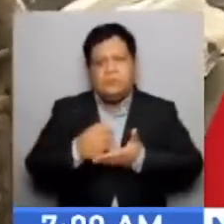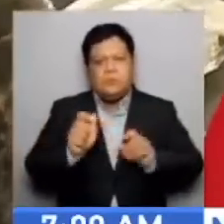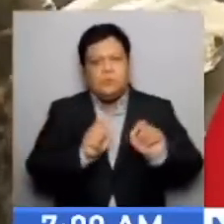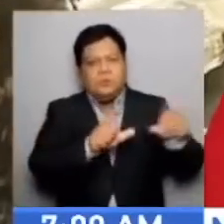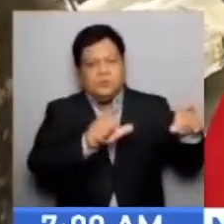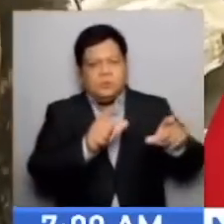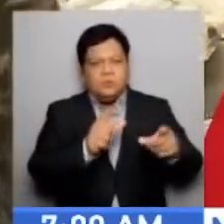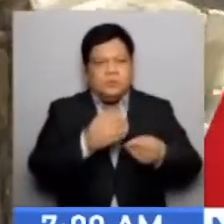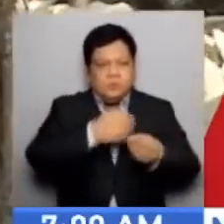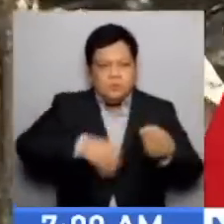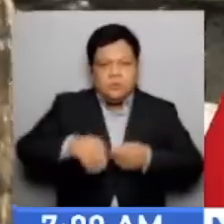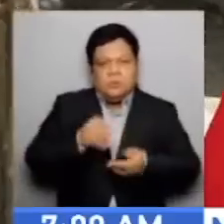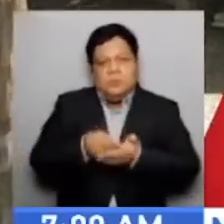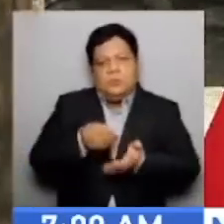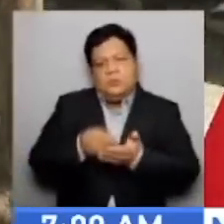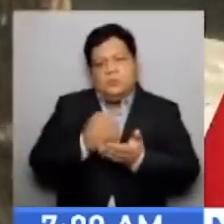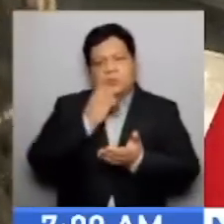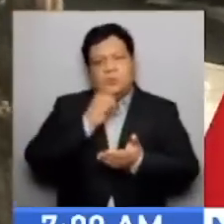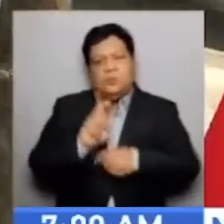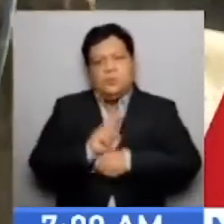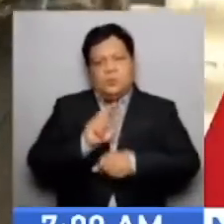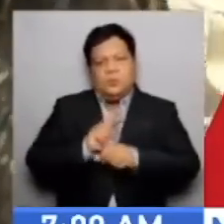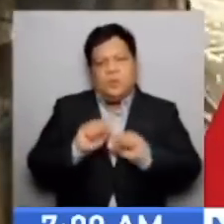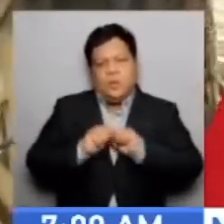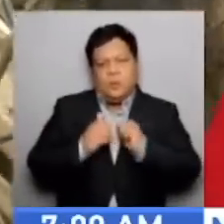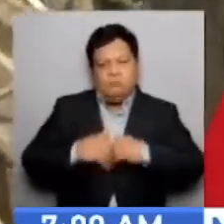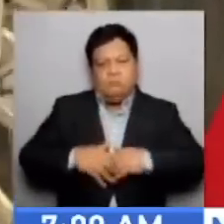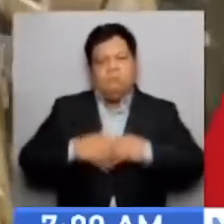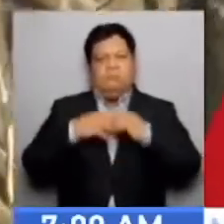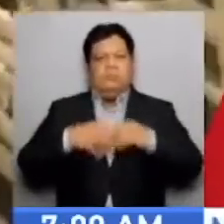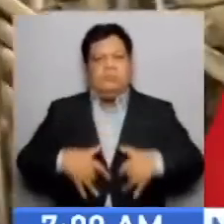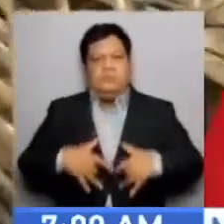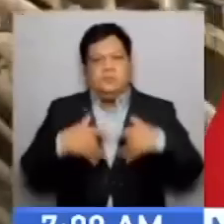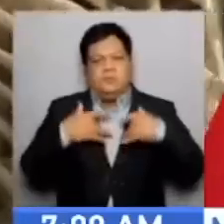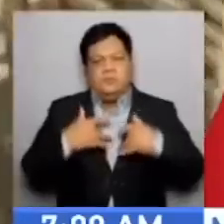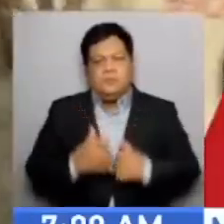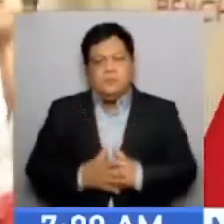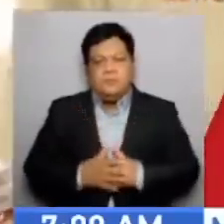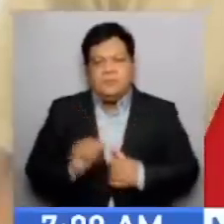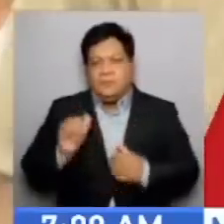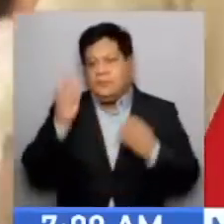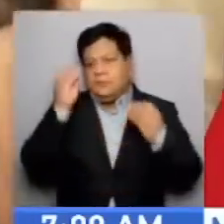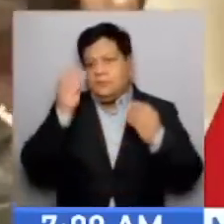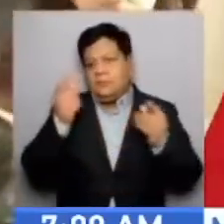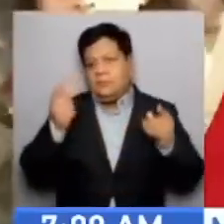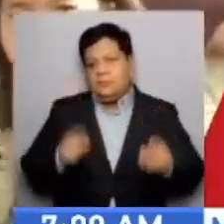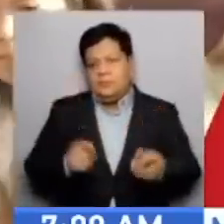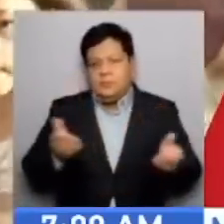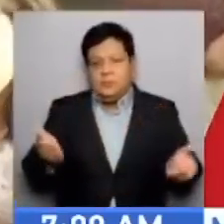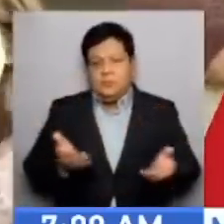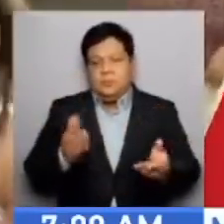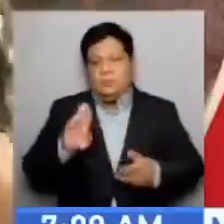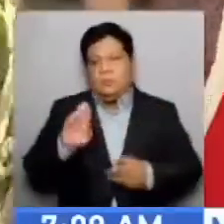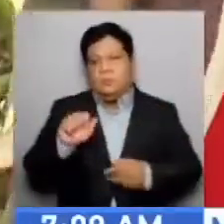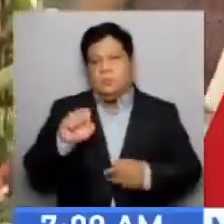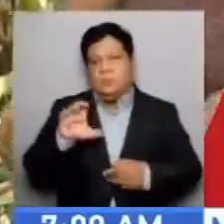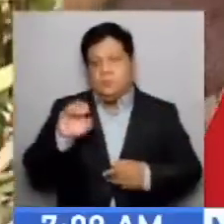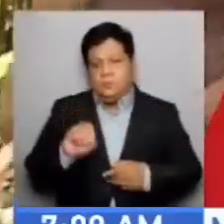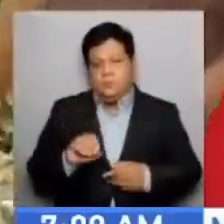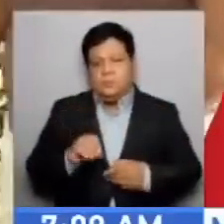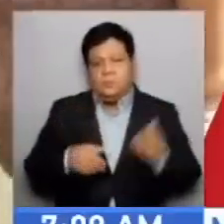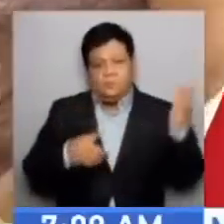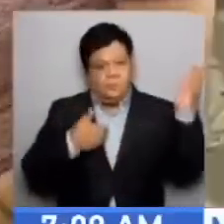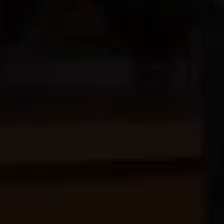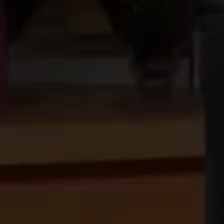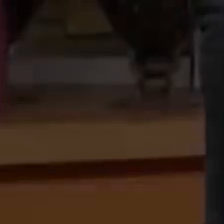pagbangon matapos ang nangyaring sunog. Ito ang latest na sitwasyon dito sa Baseco, Maynila. Bam Alegre, buong puso para